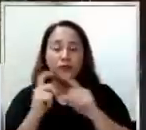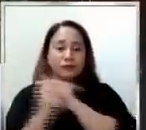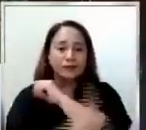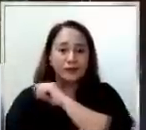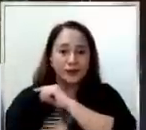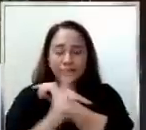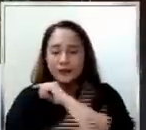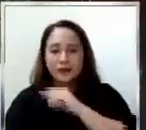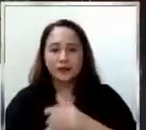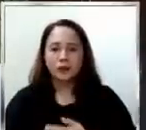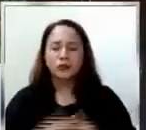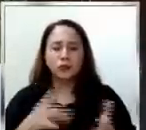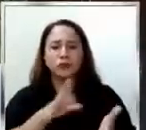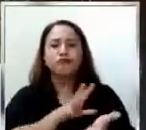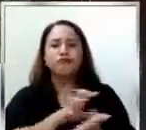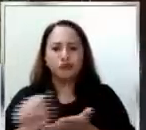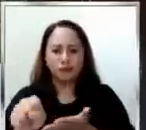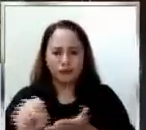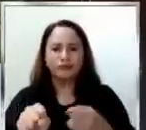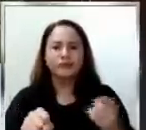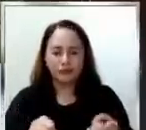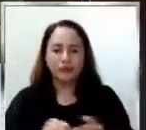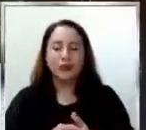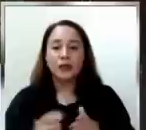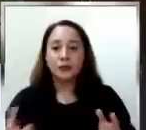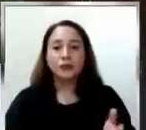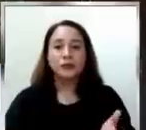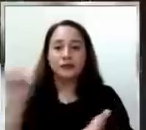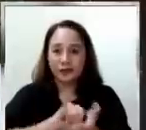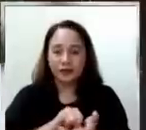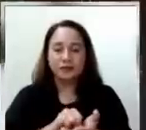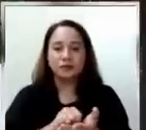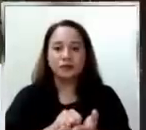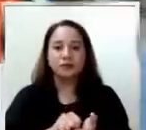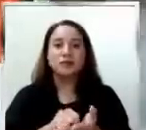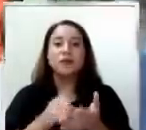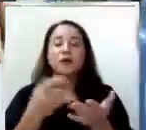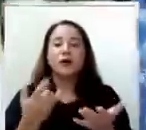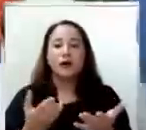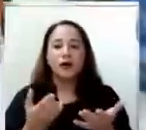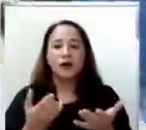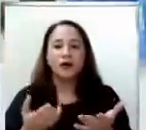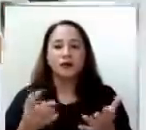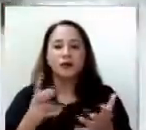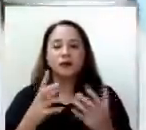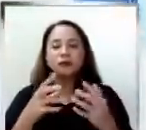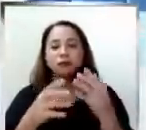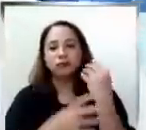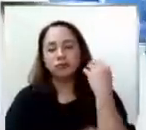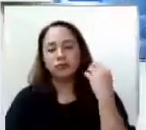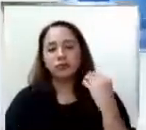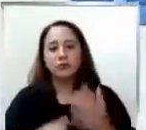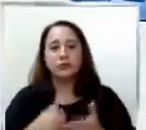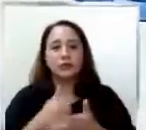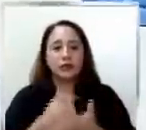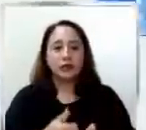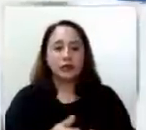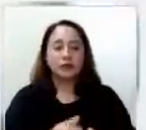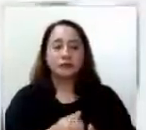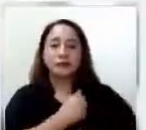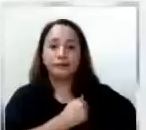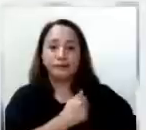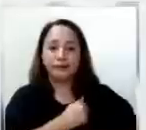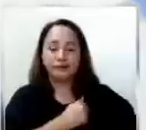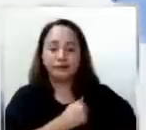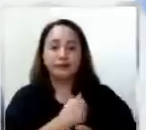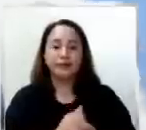lahat, tinodo ma'am, nilagay lahat dun sa investment. Kaya talagang maraming naghirap. Sa tulong ng Armed Forces of the Philippines, natuntun si